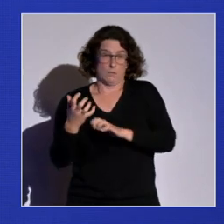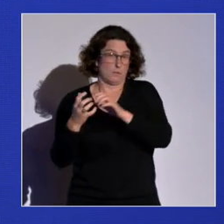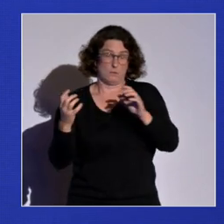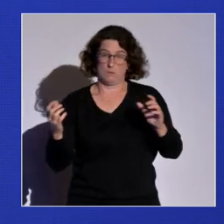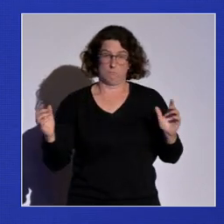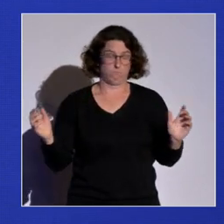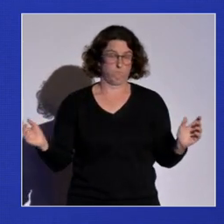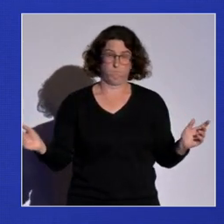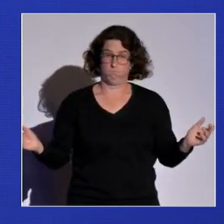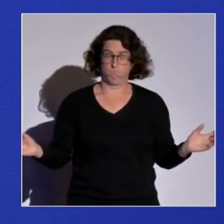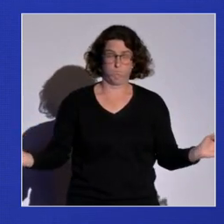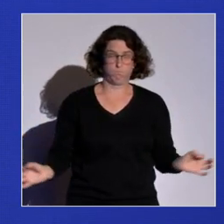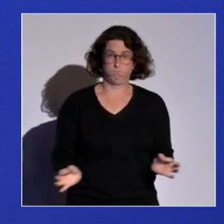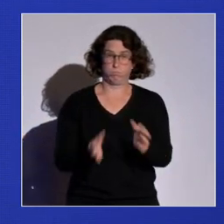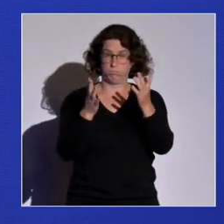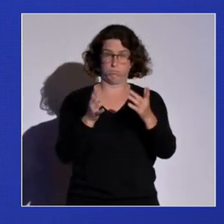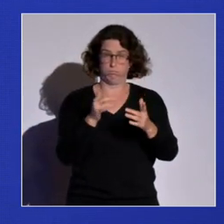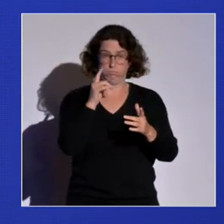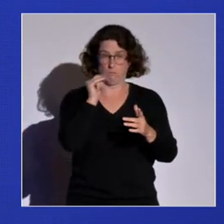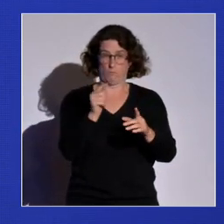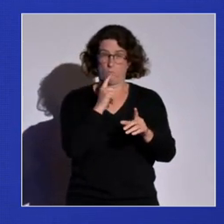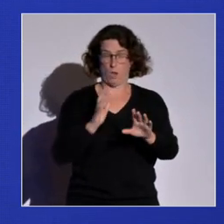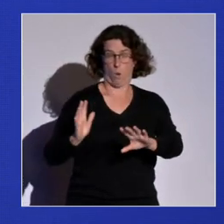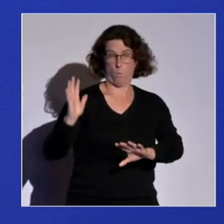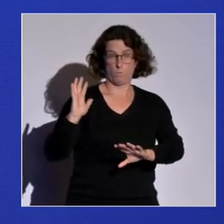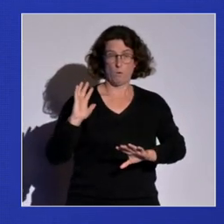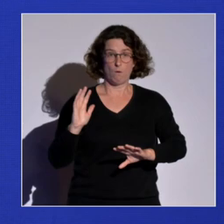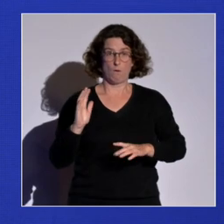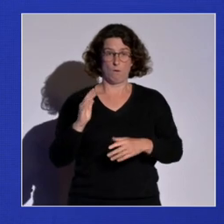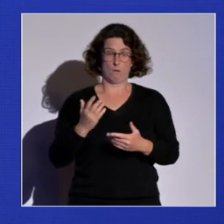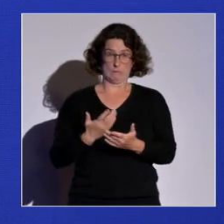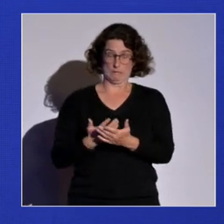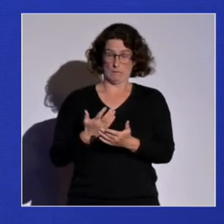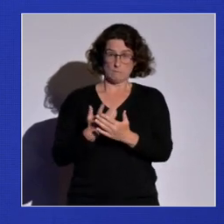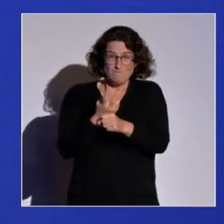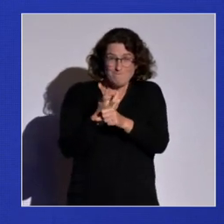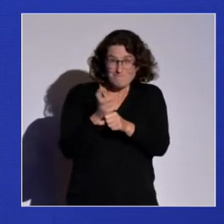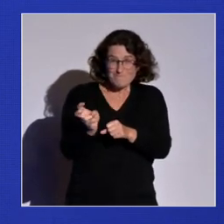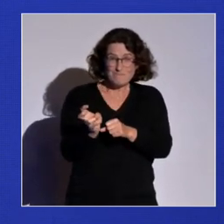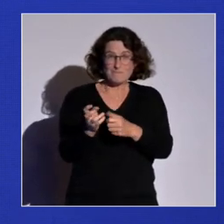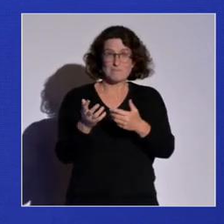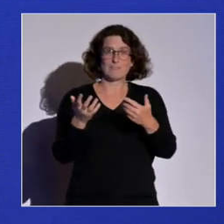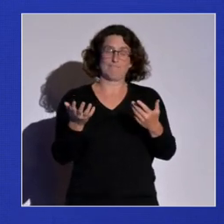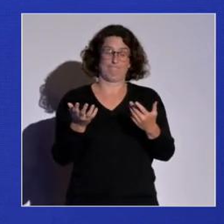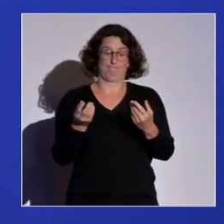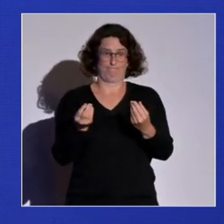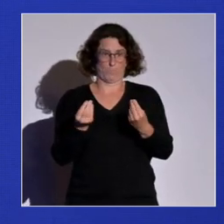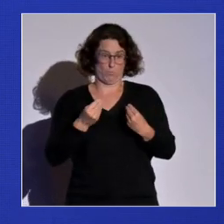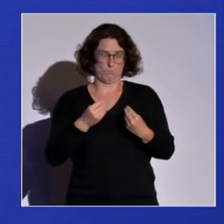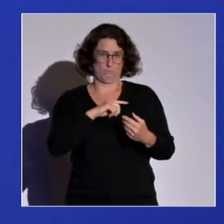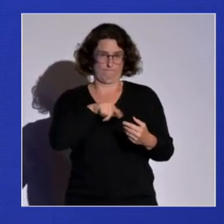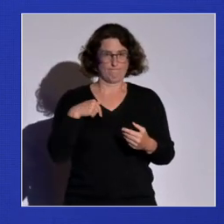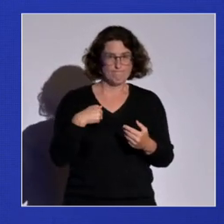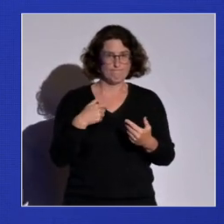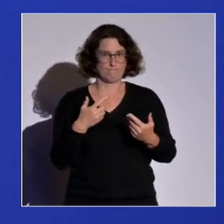longtemps cette cette menace là nous oblige à